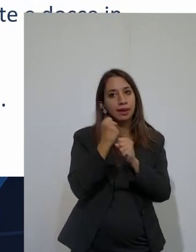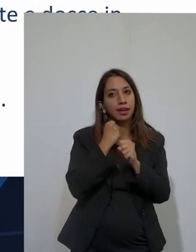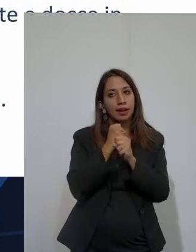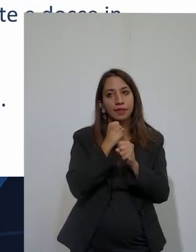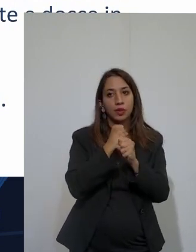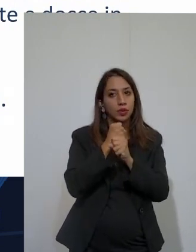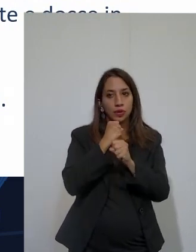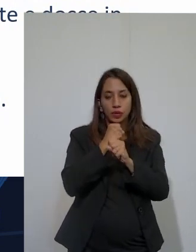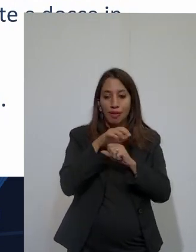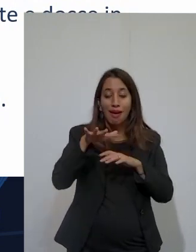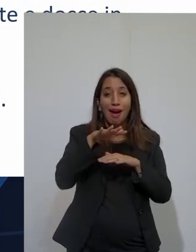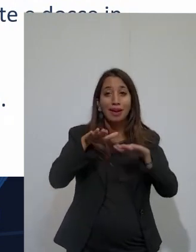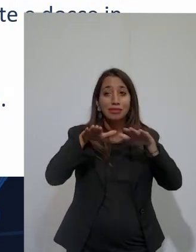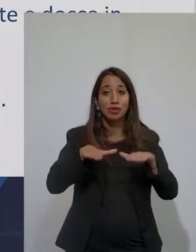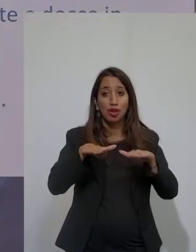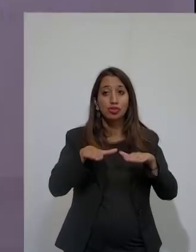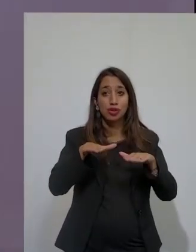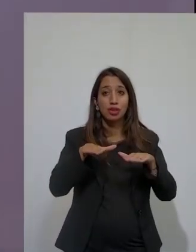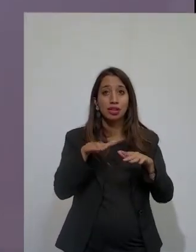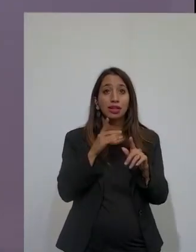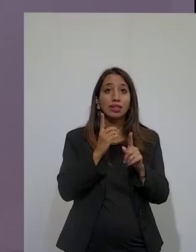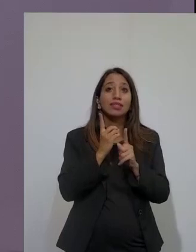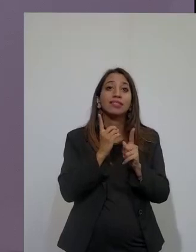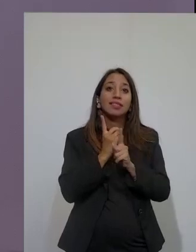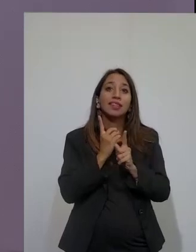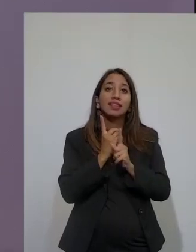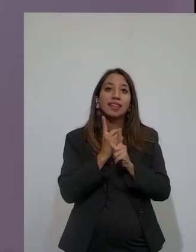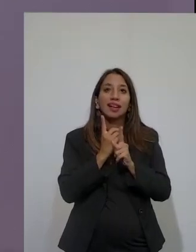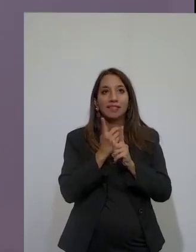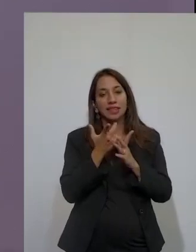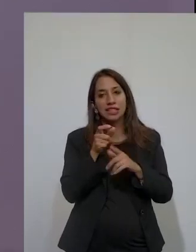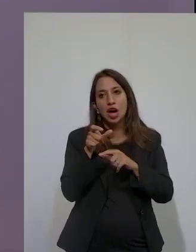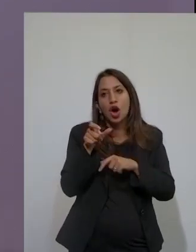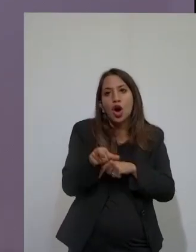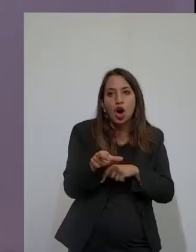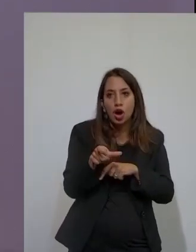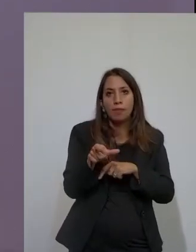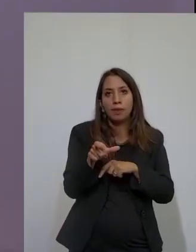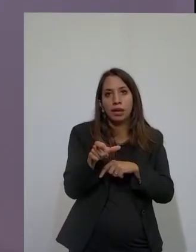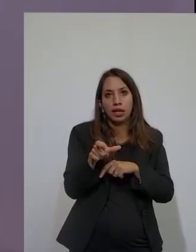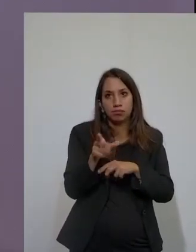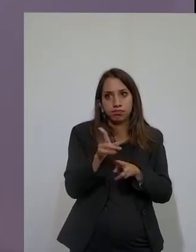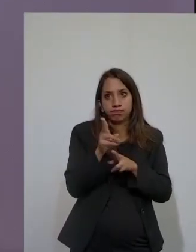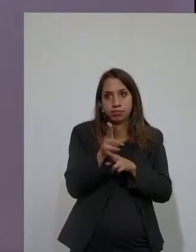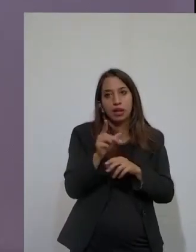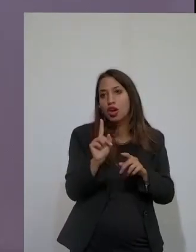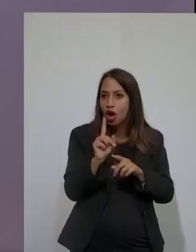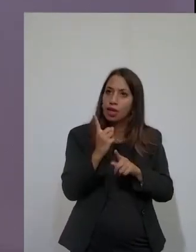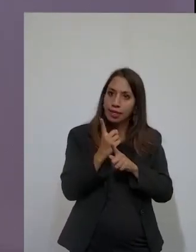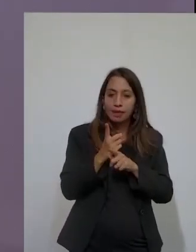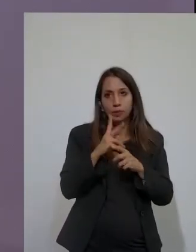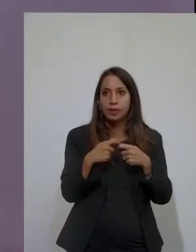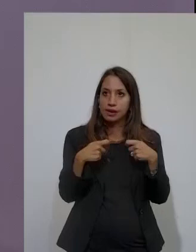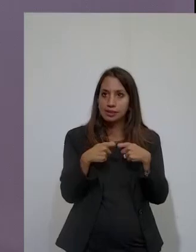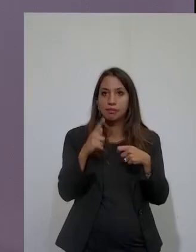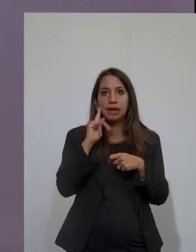aree di sosta di non avere degli obblighi che siano impossibili. E qui faccio